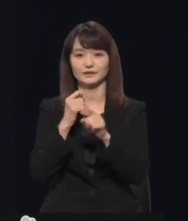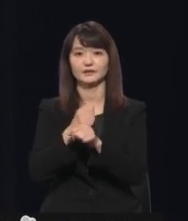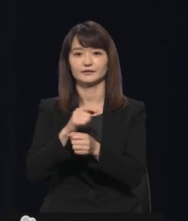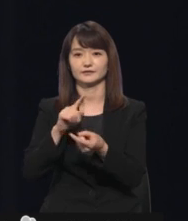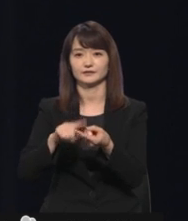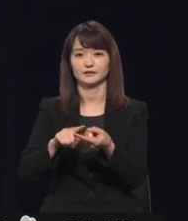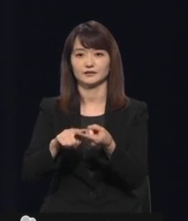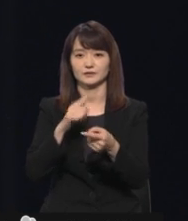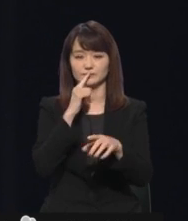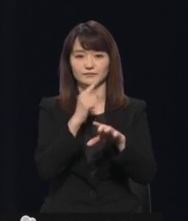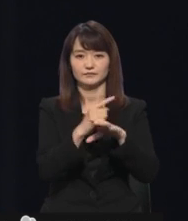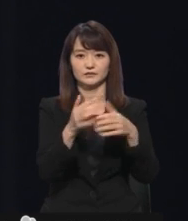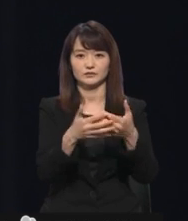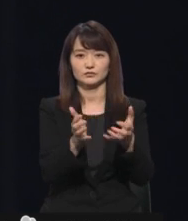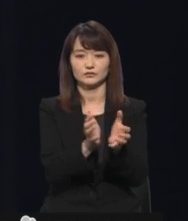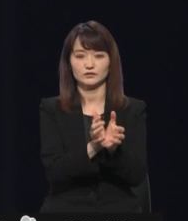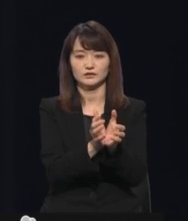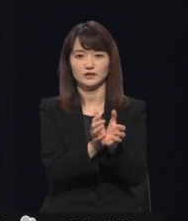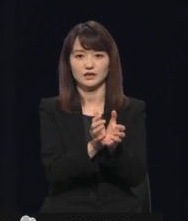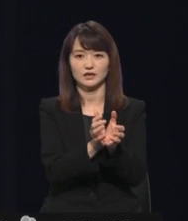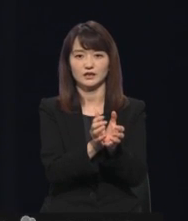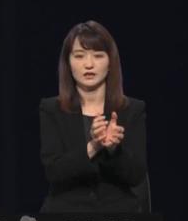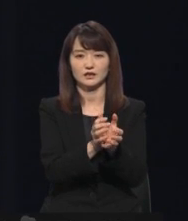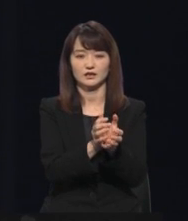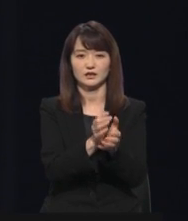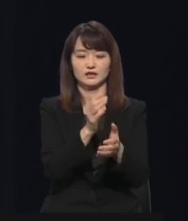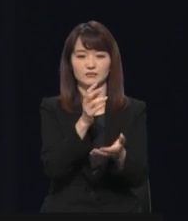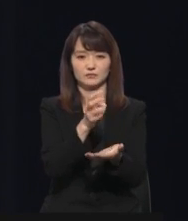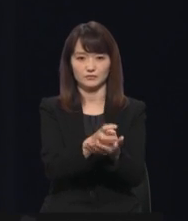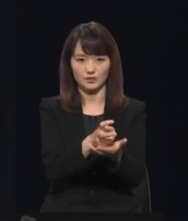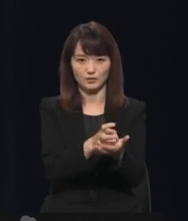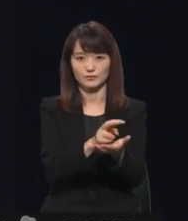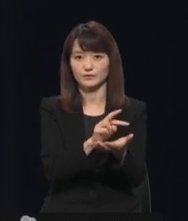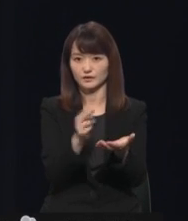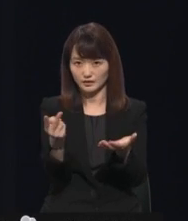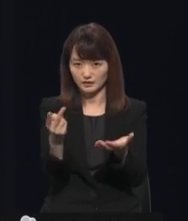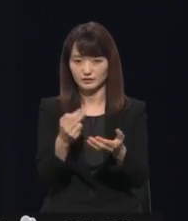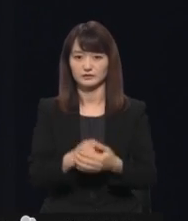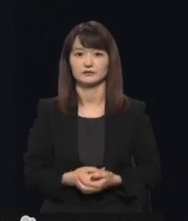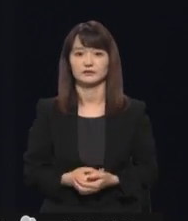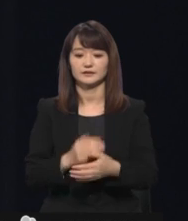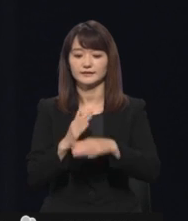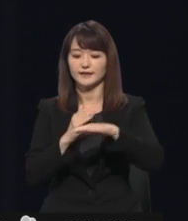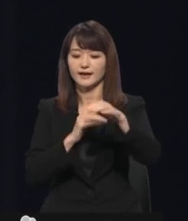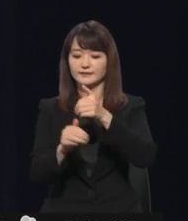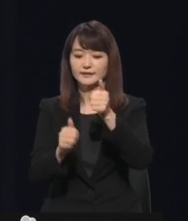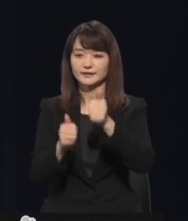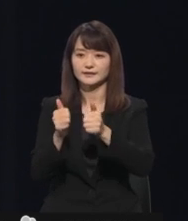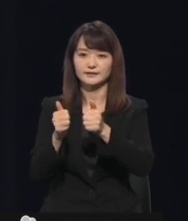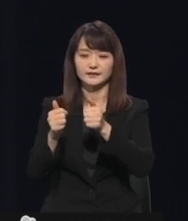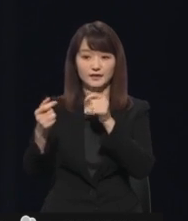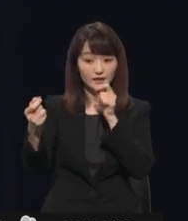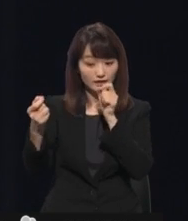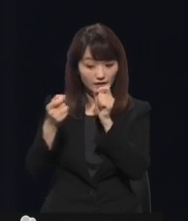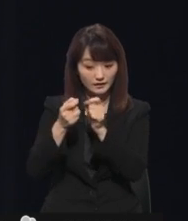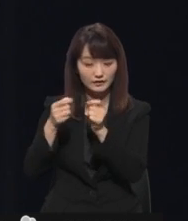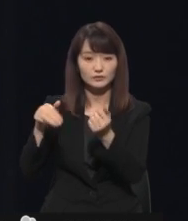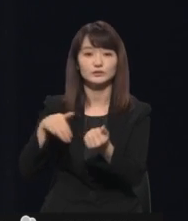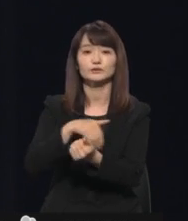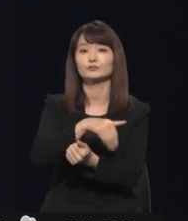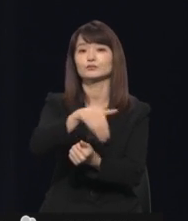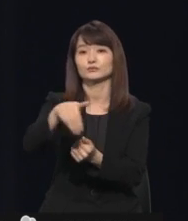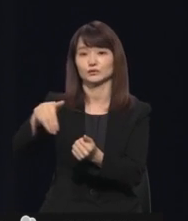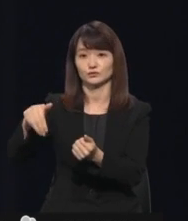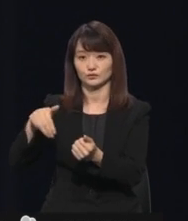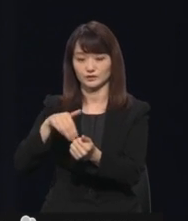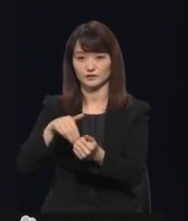아 민주당 의 당원 개정 그리고 현재 최근에 전당 돼 이제 며칠 안 남았습니다 분위기를 민주당의